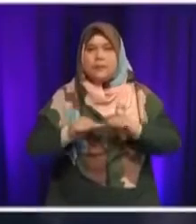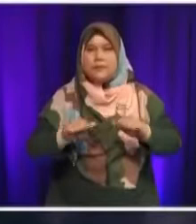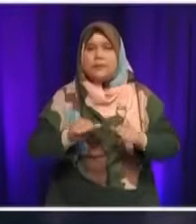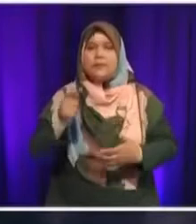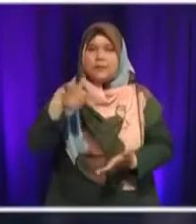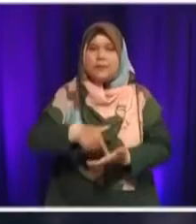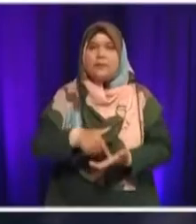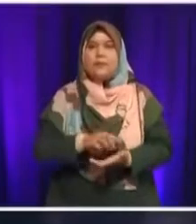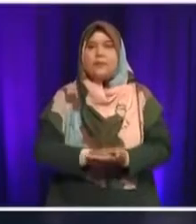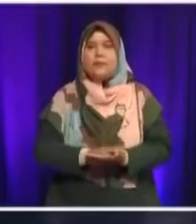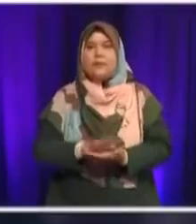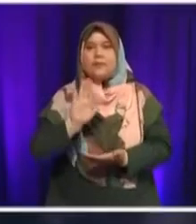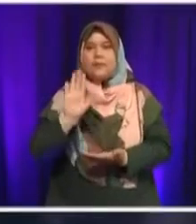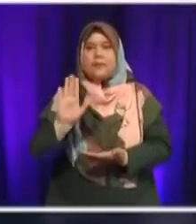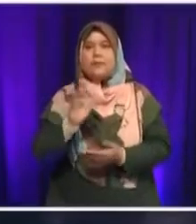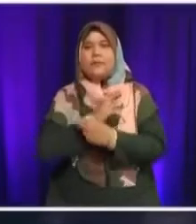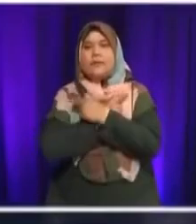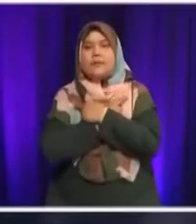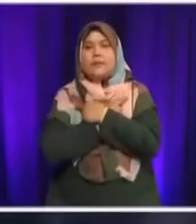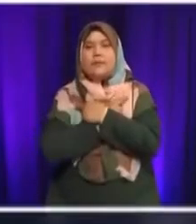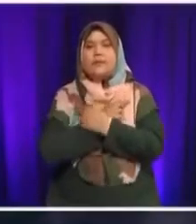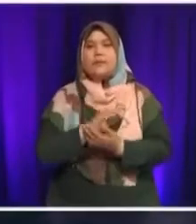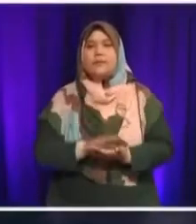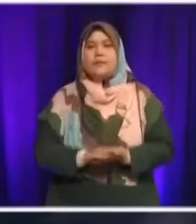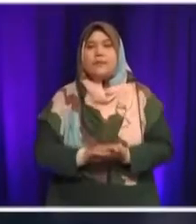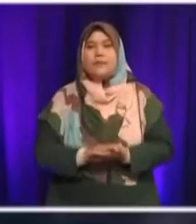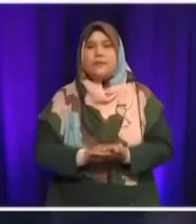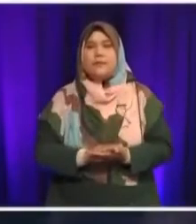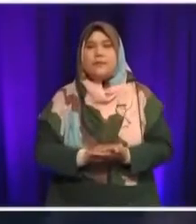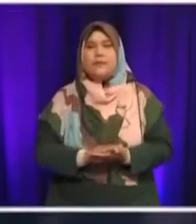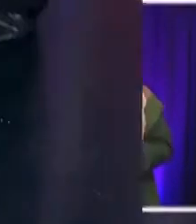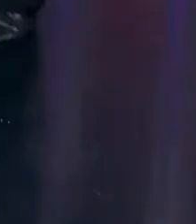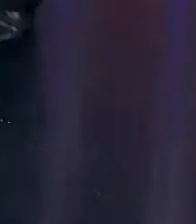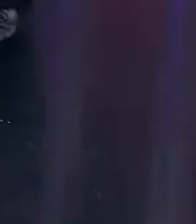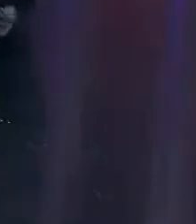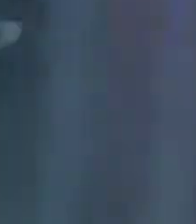seketika kembali dalam diri PM jangan kemana-mana